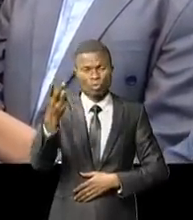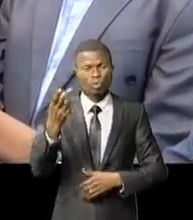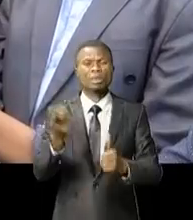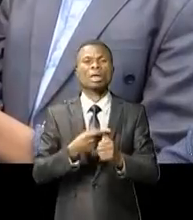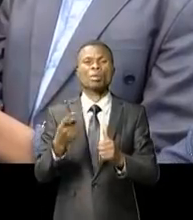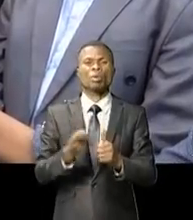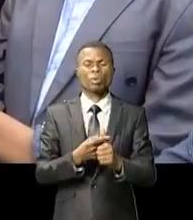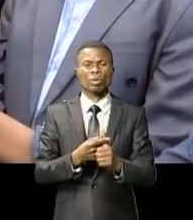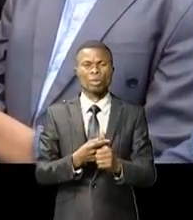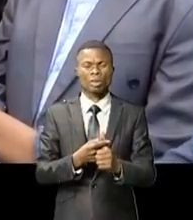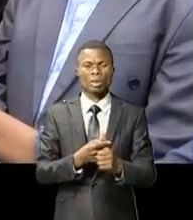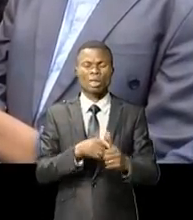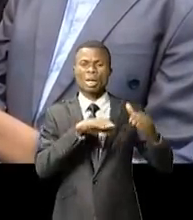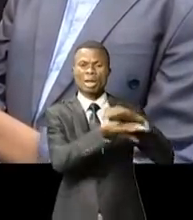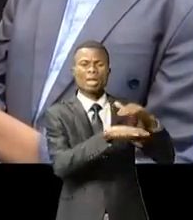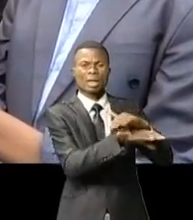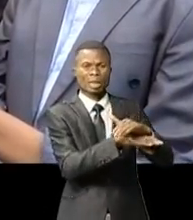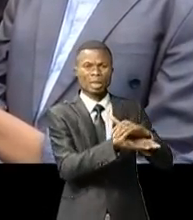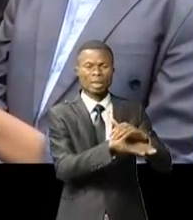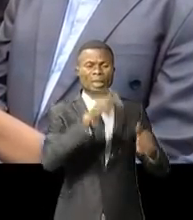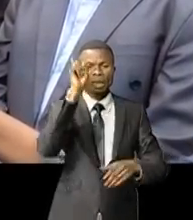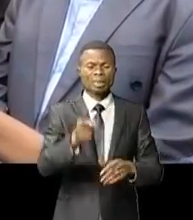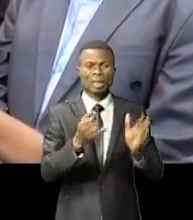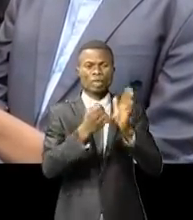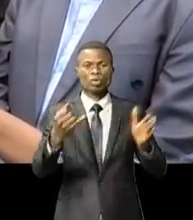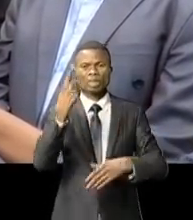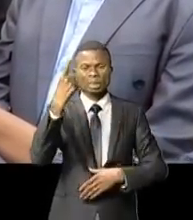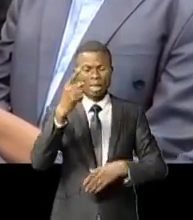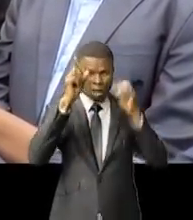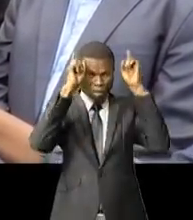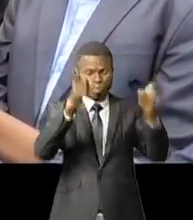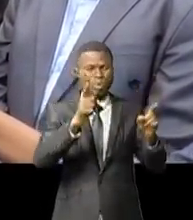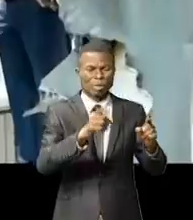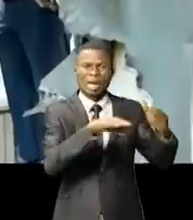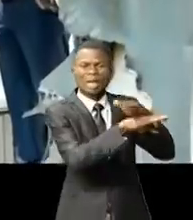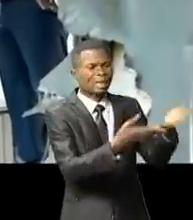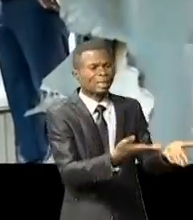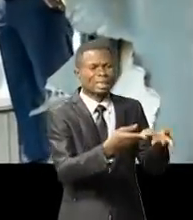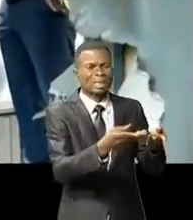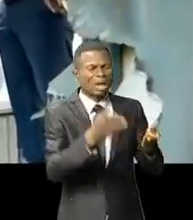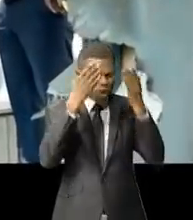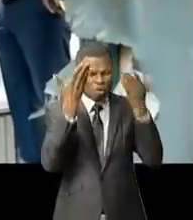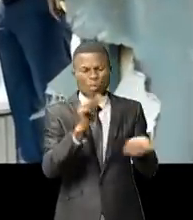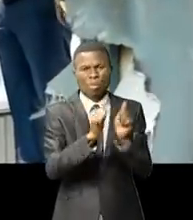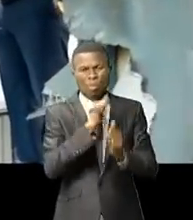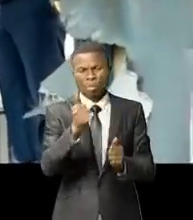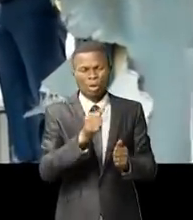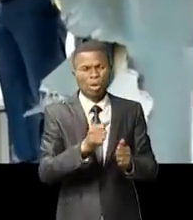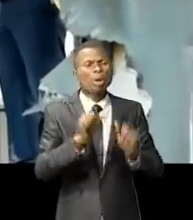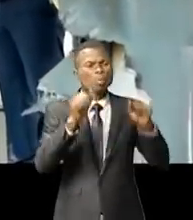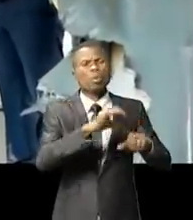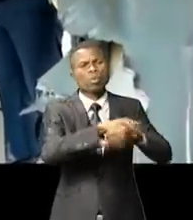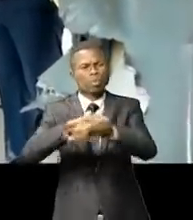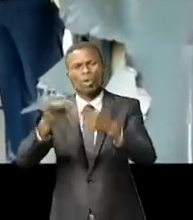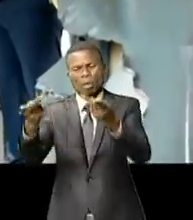notamment le stockage ou le cantonnement de ces 161 bus sans motif quelconque. On les a même amenés alors qu'il n'y avait pas de